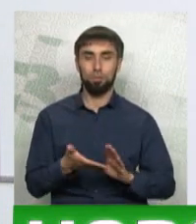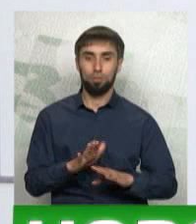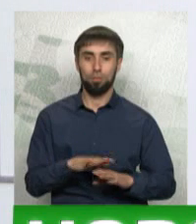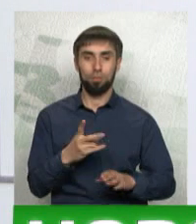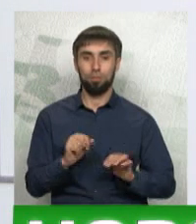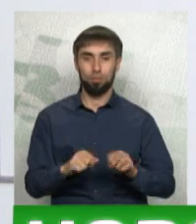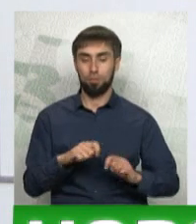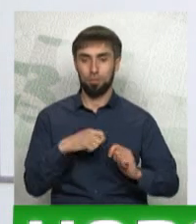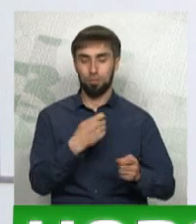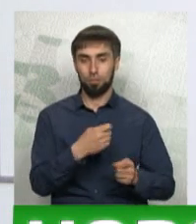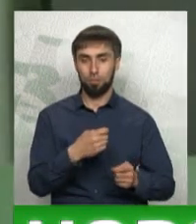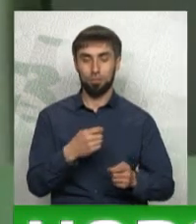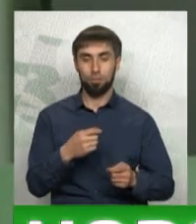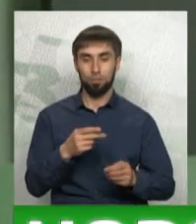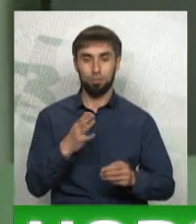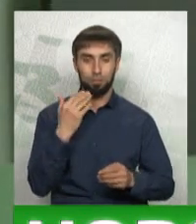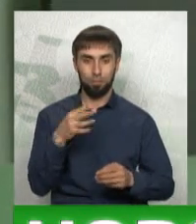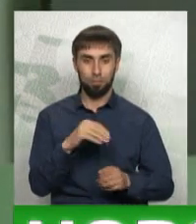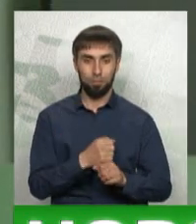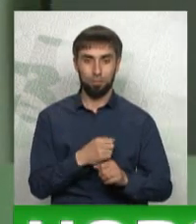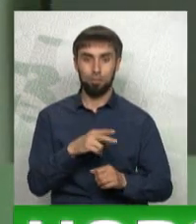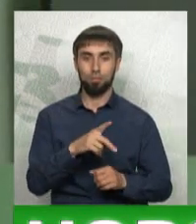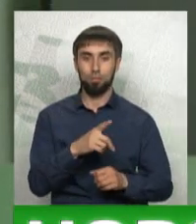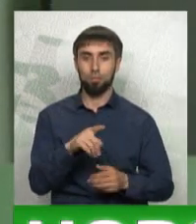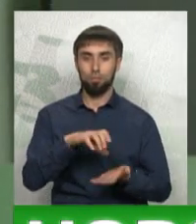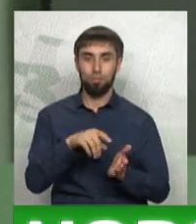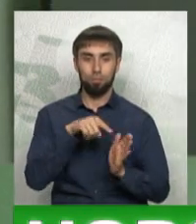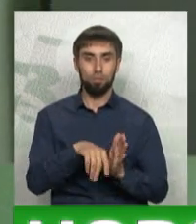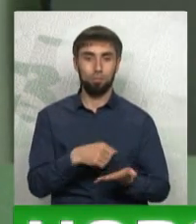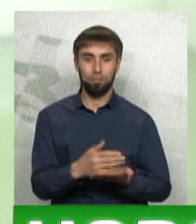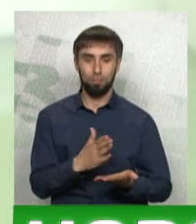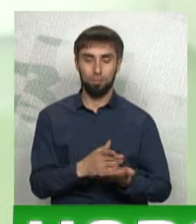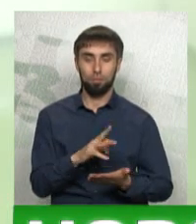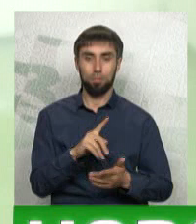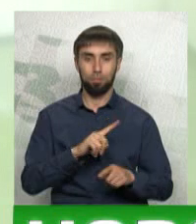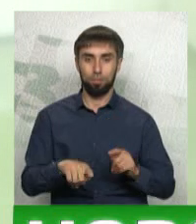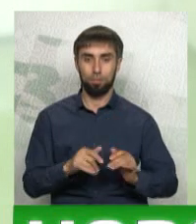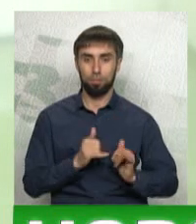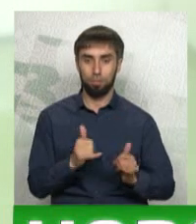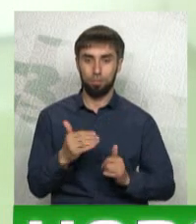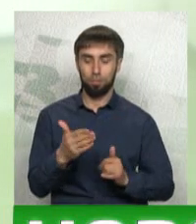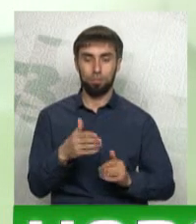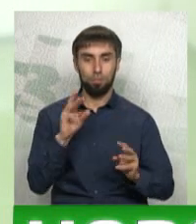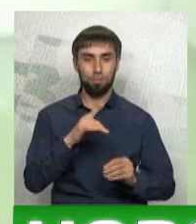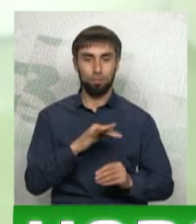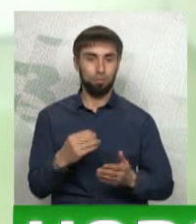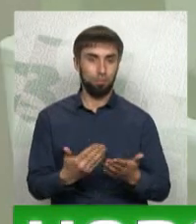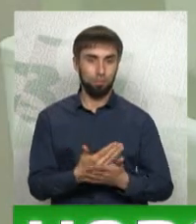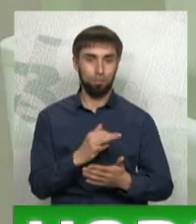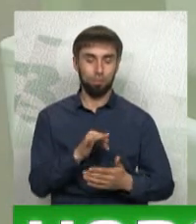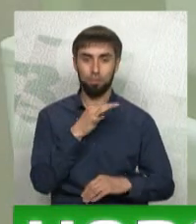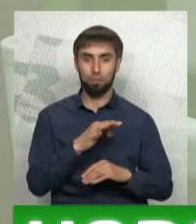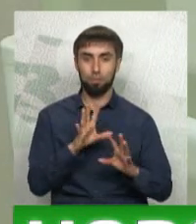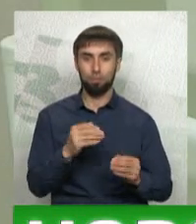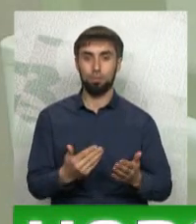или невозможно туда довести. Здание оснащено всем необходимым для быстрого медобслуживания населения. Все оборудование новое и